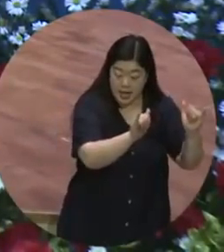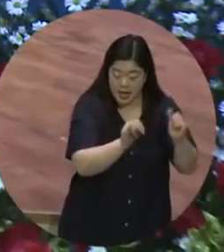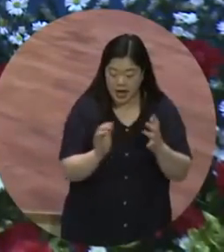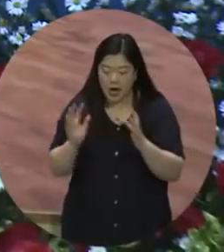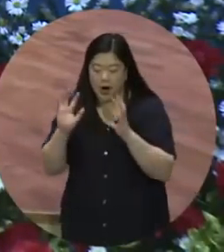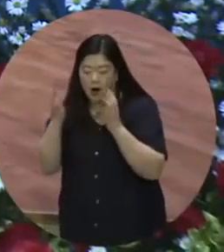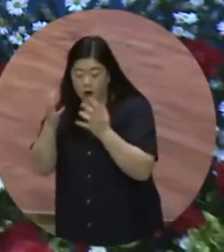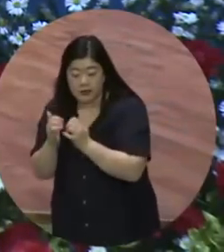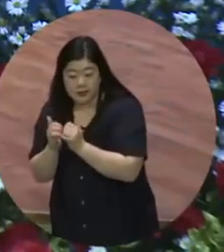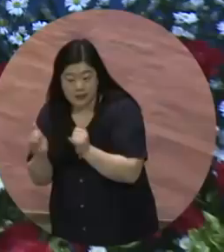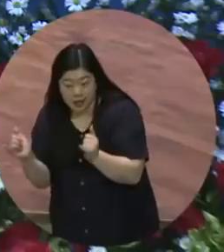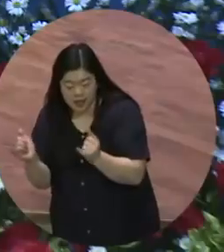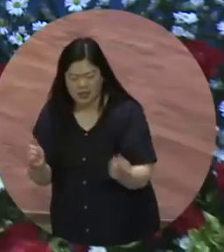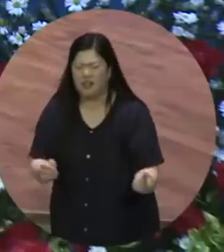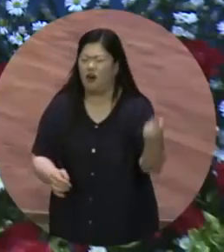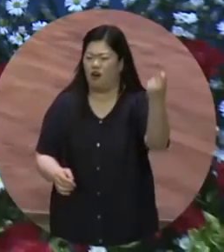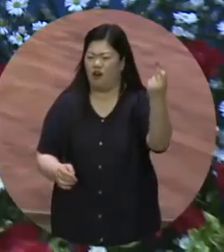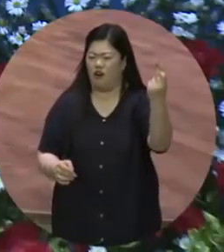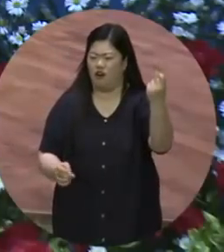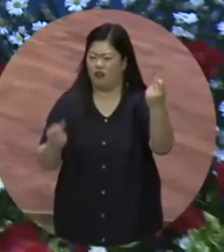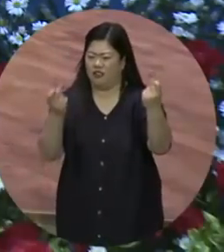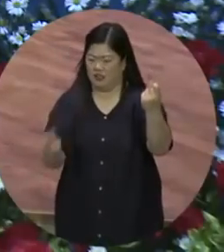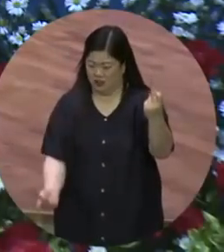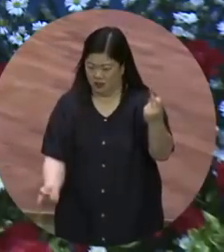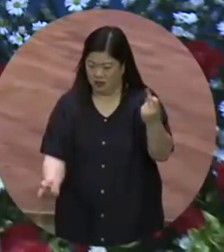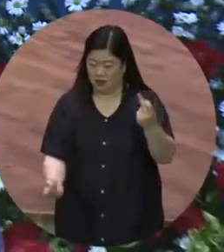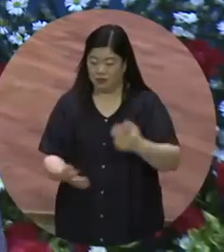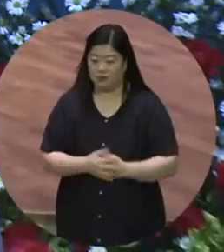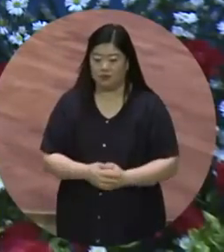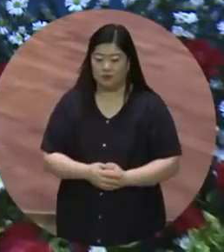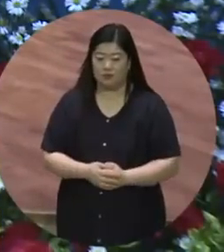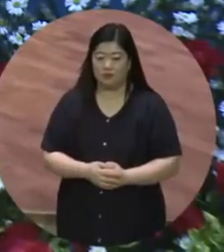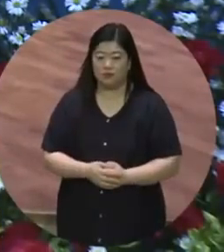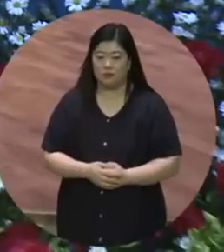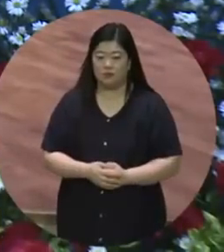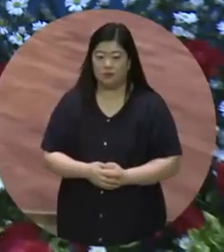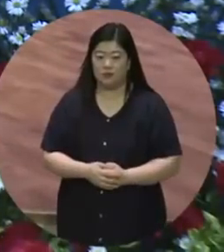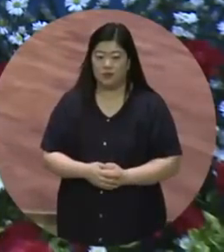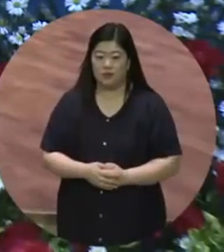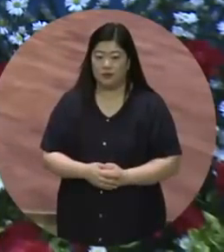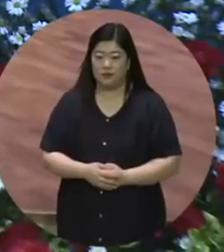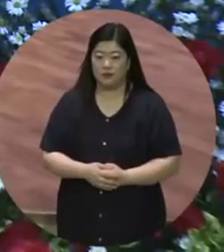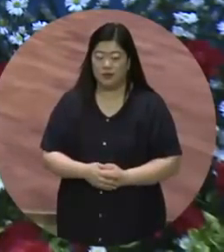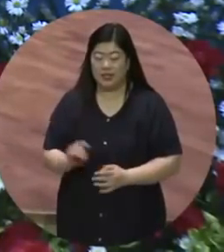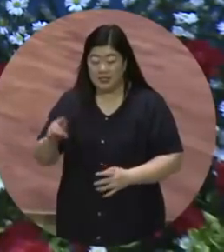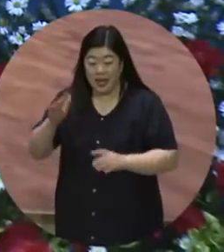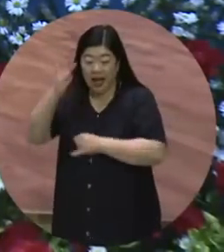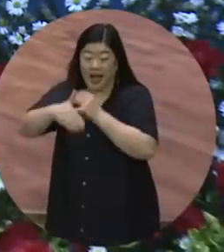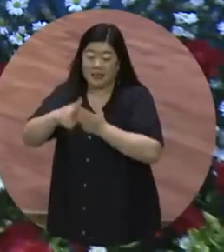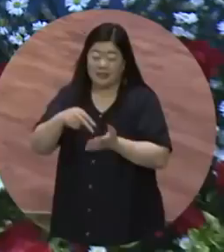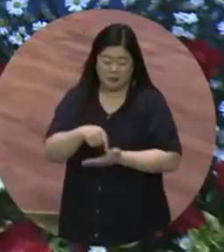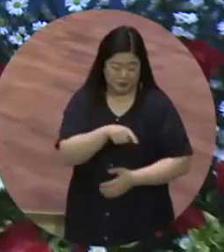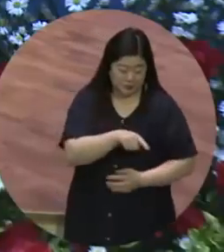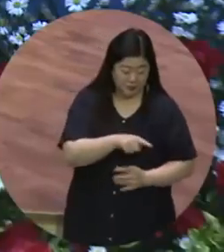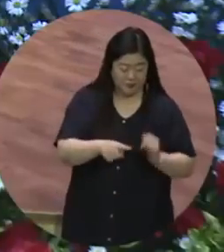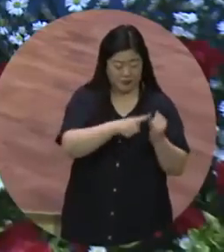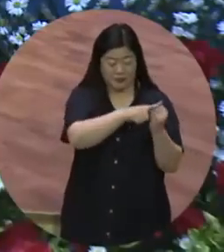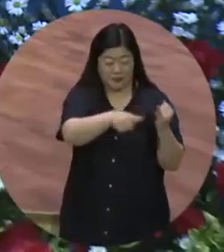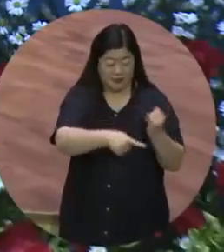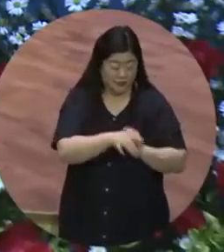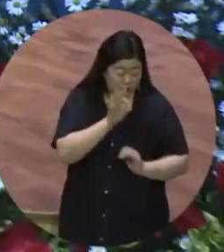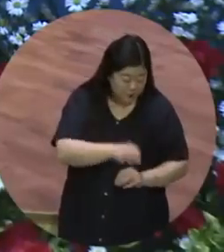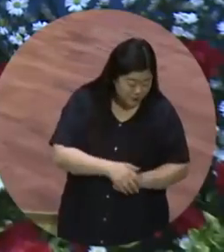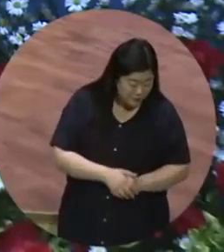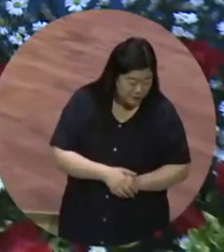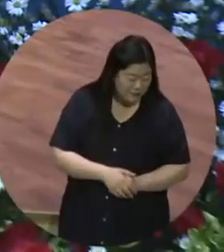합니다. 지금 하나님은 형 에서가 아니고 동생 야곱이 언약 계승자임을 암시하고